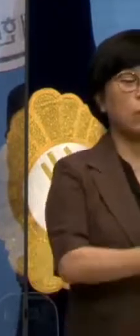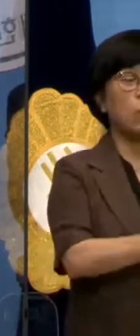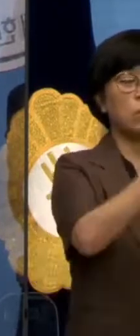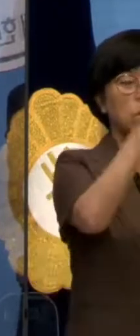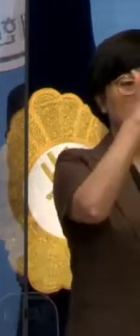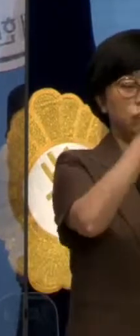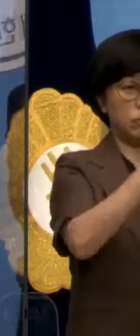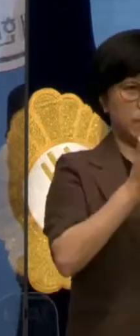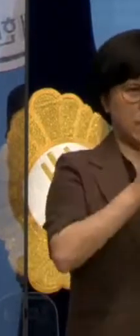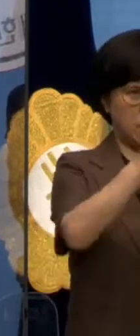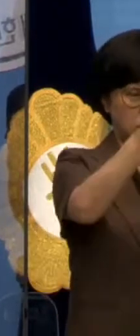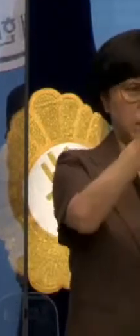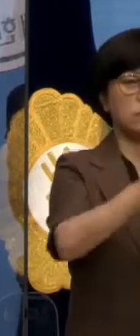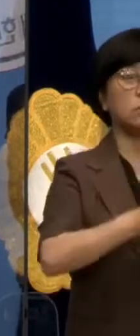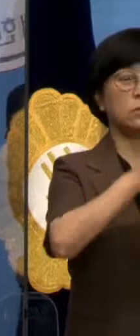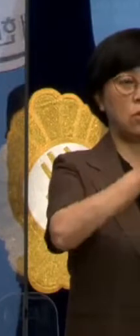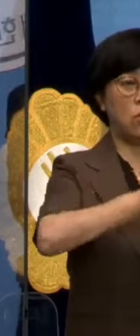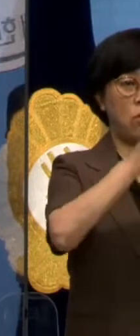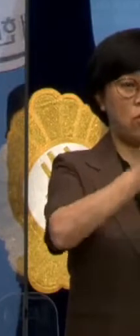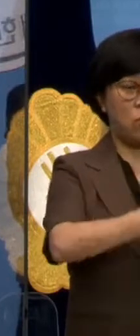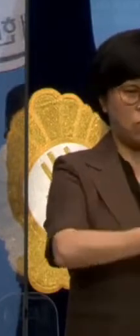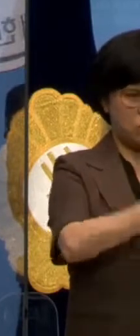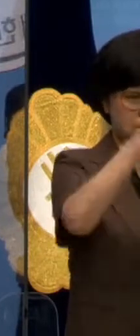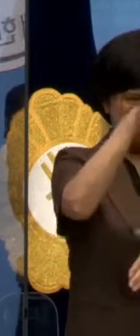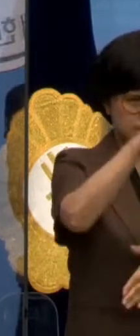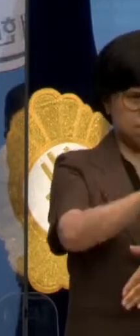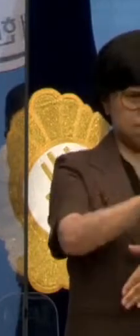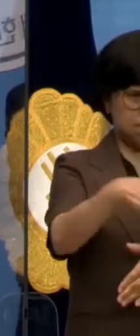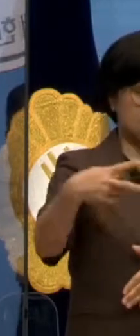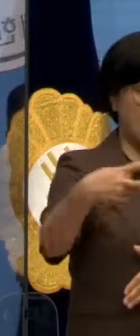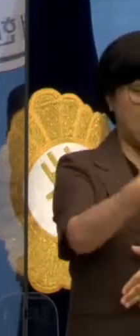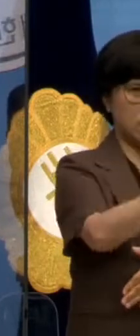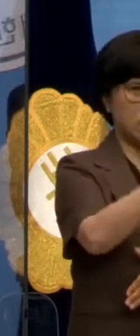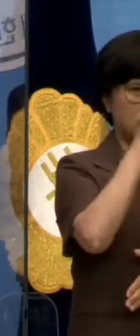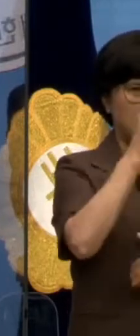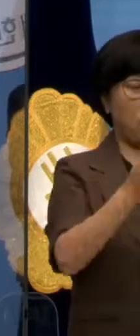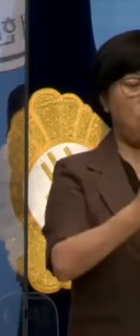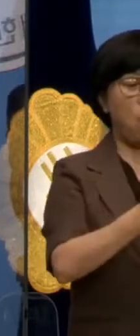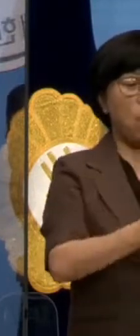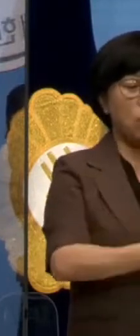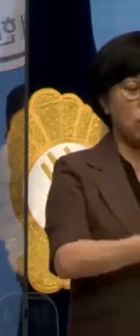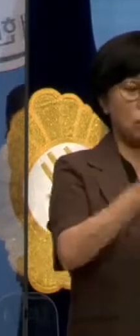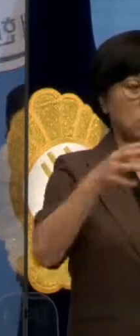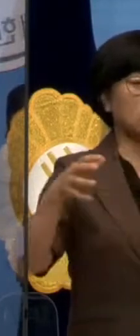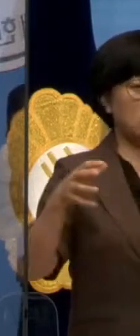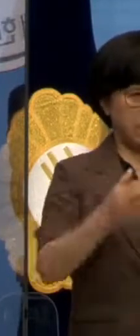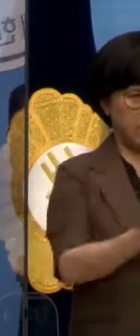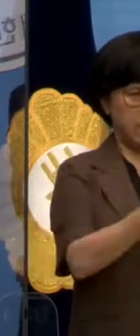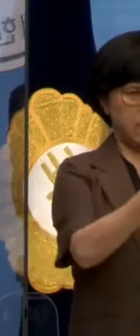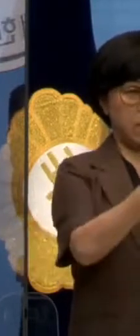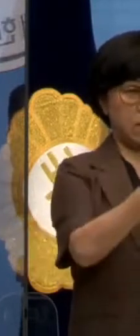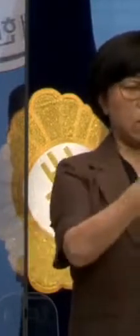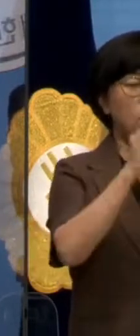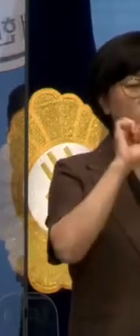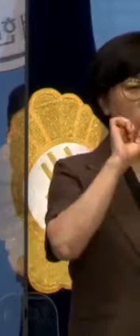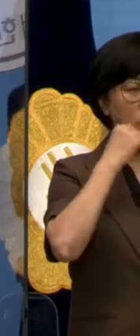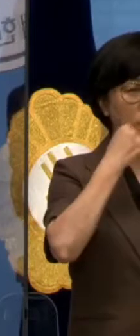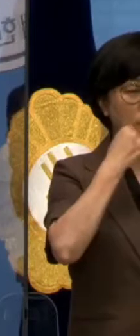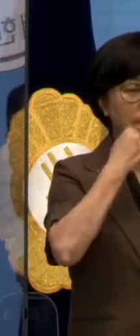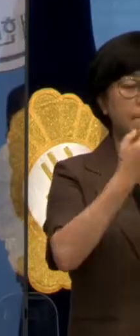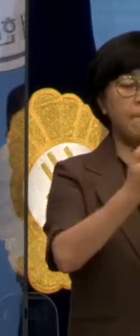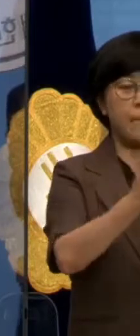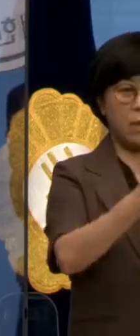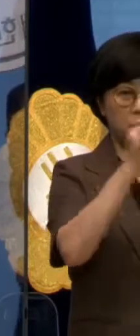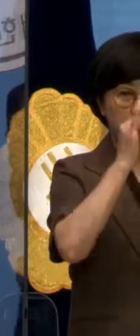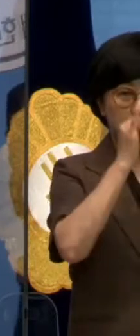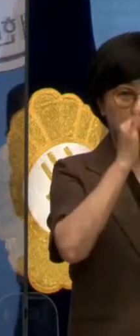중심을 관통하는 철로는 도심지를 단절시키고 도시의 통합적 개발을 어렵게 하고